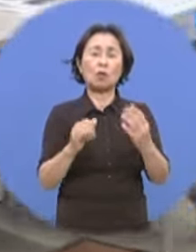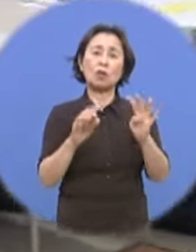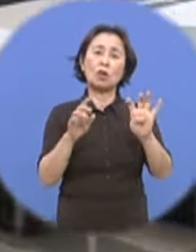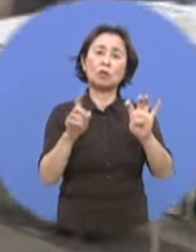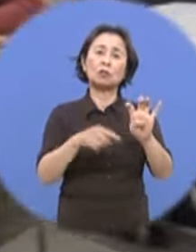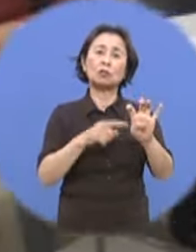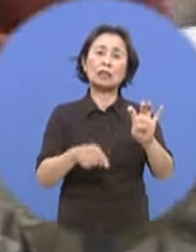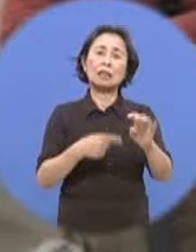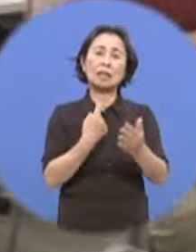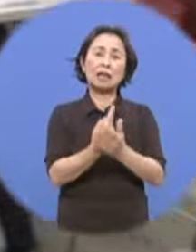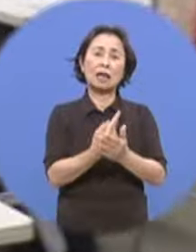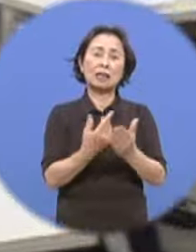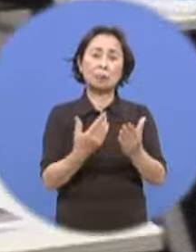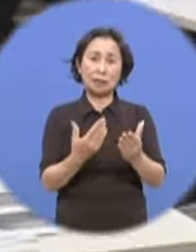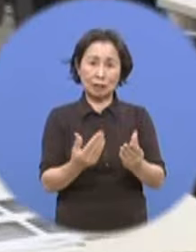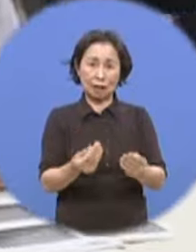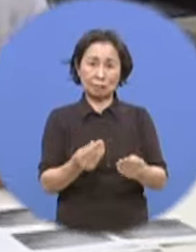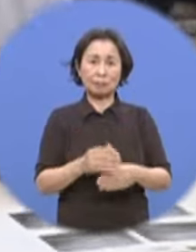まし